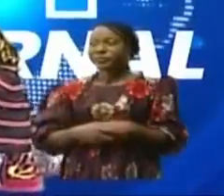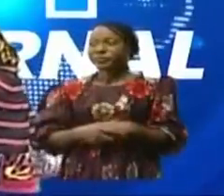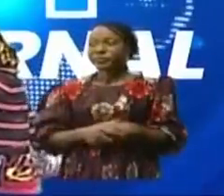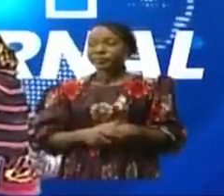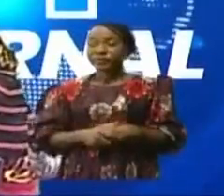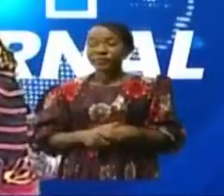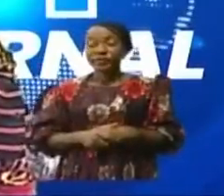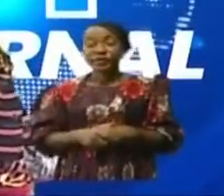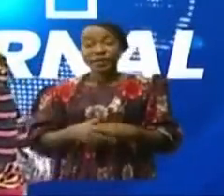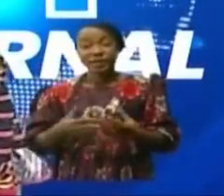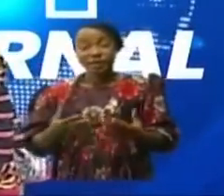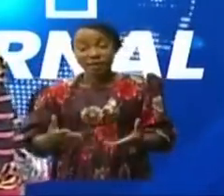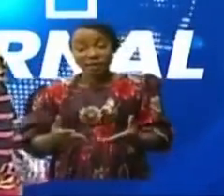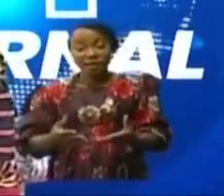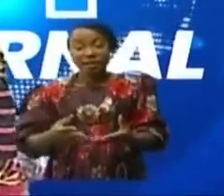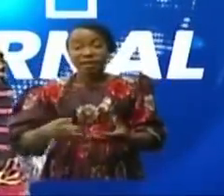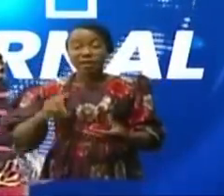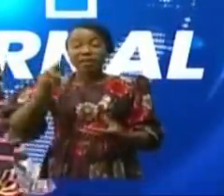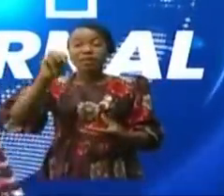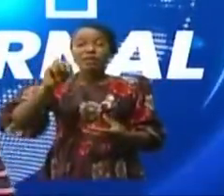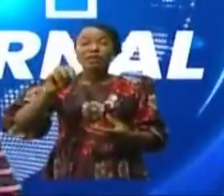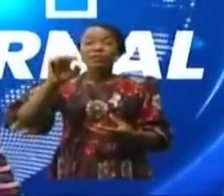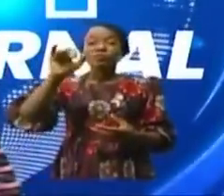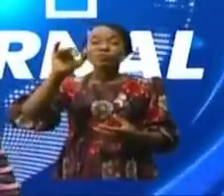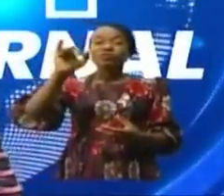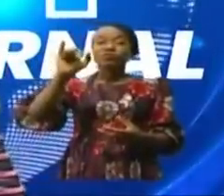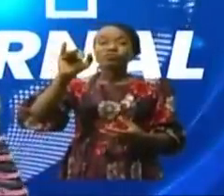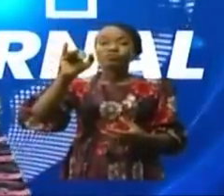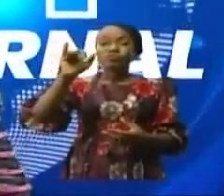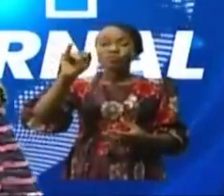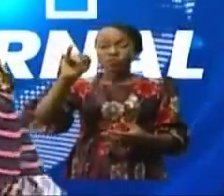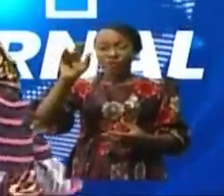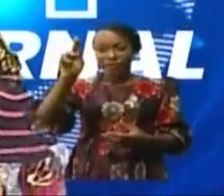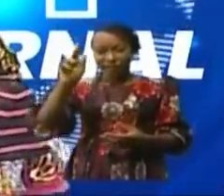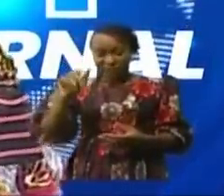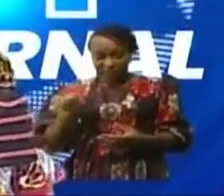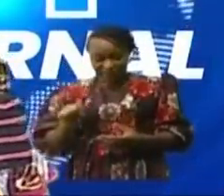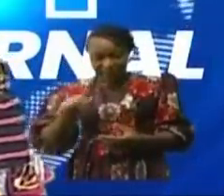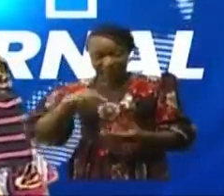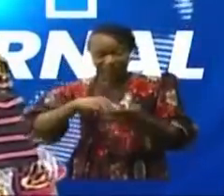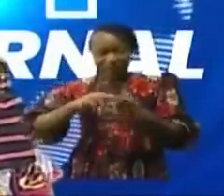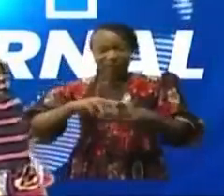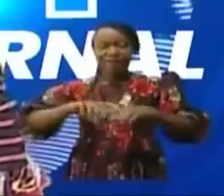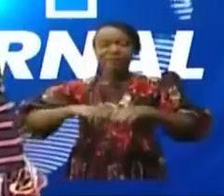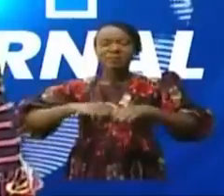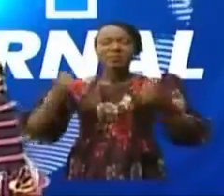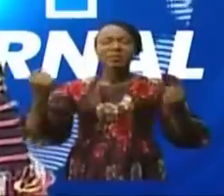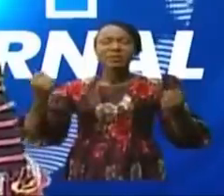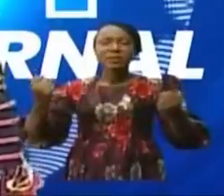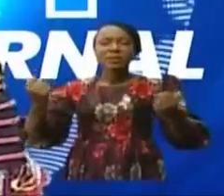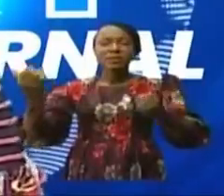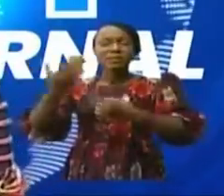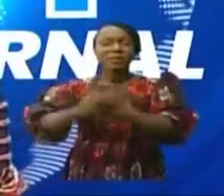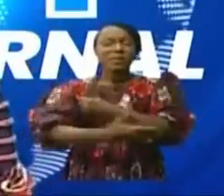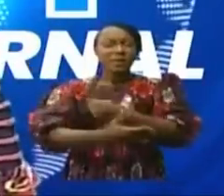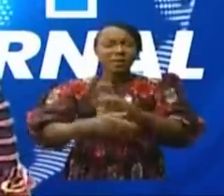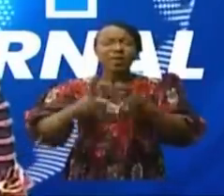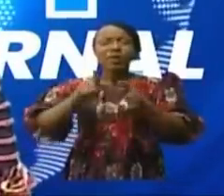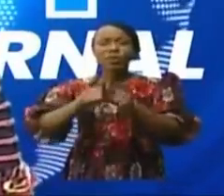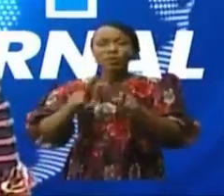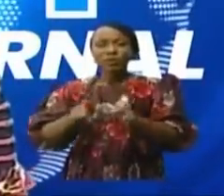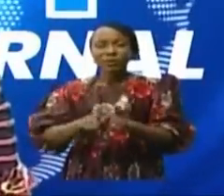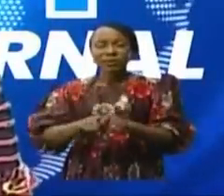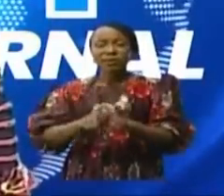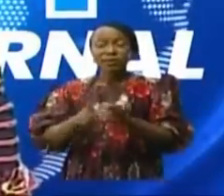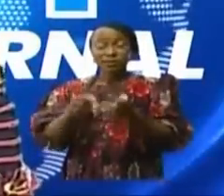Le territoire de Mweka, sur le rail du développement, l'objectif est de briser le paradoxe de son potentiel immense et son